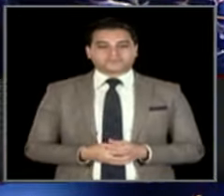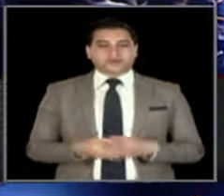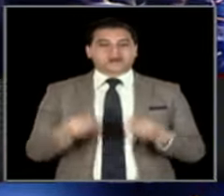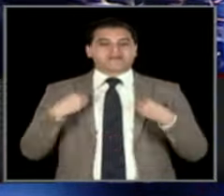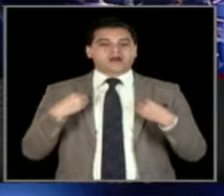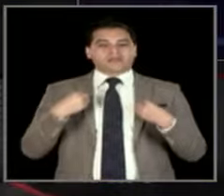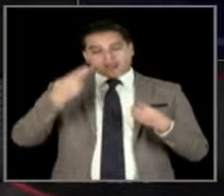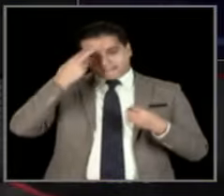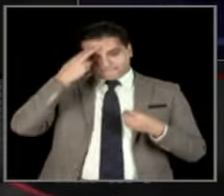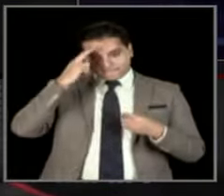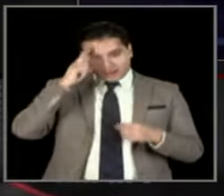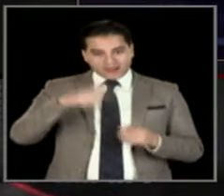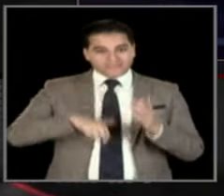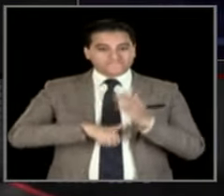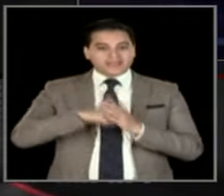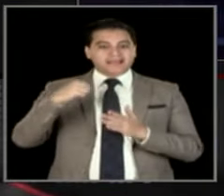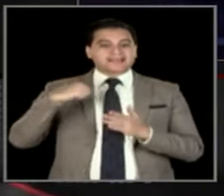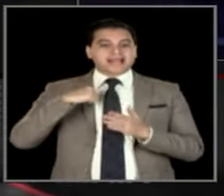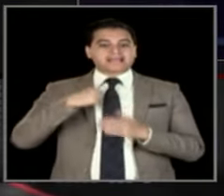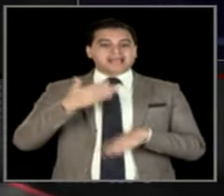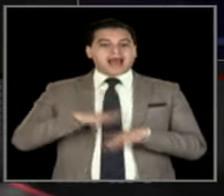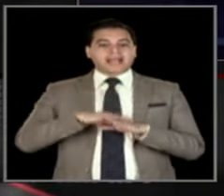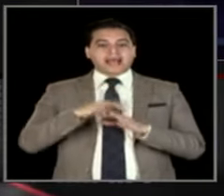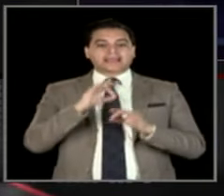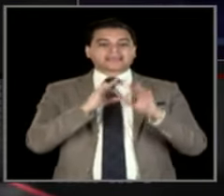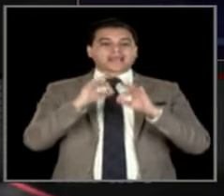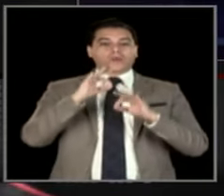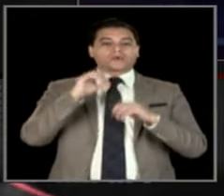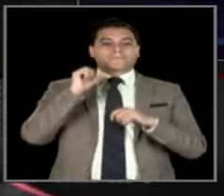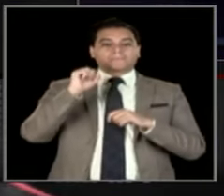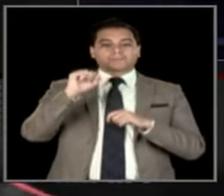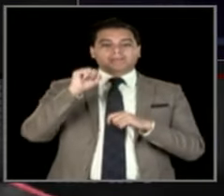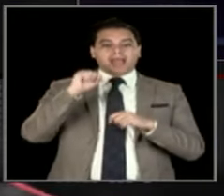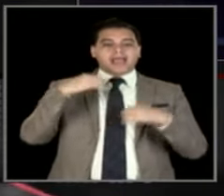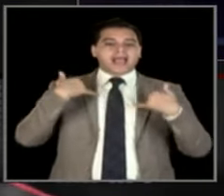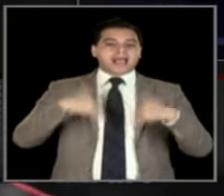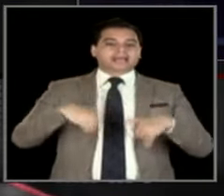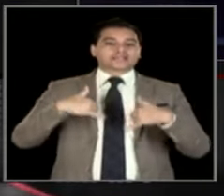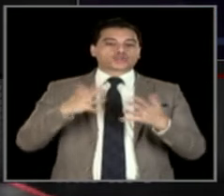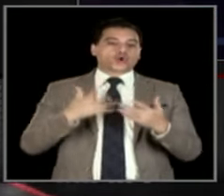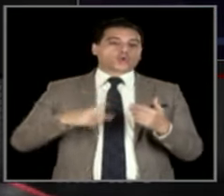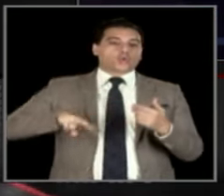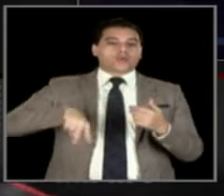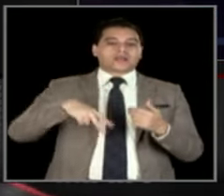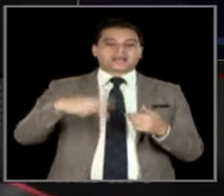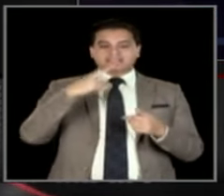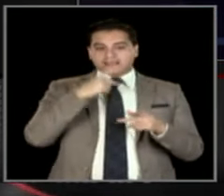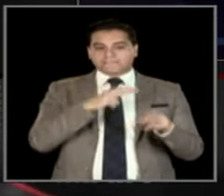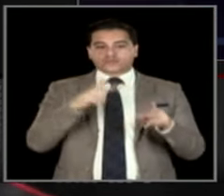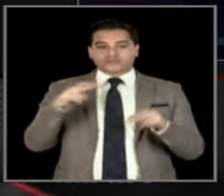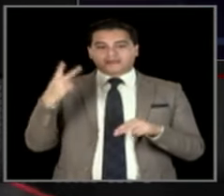رياضة، ما هو النادي الفائز بالدوري الجزائري لكرة القدم موسم